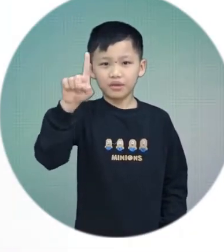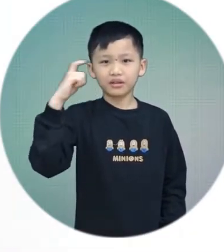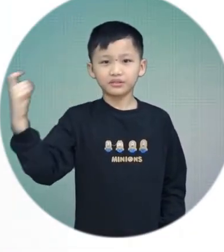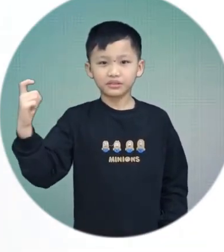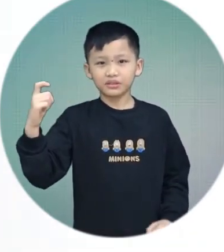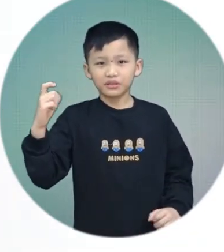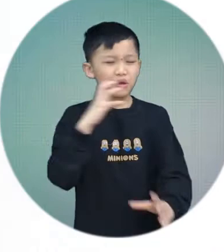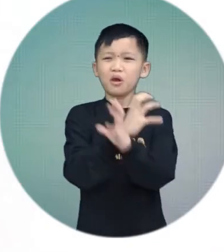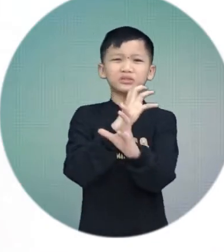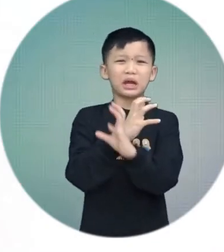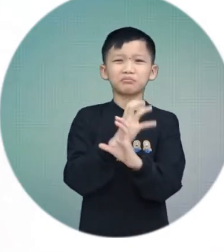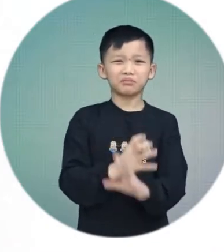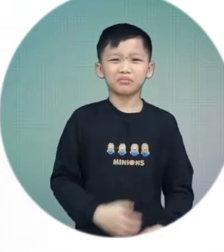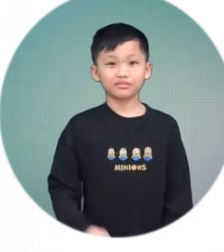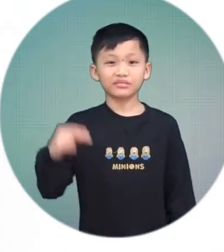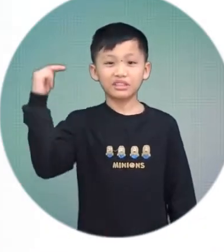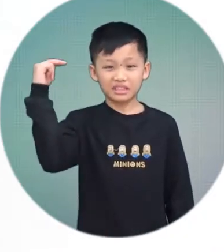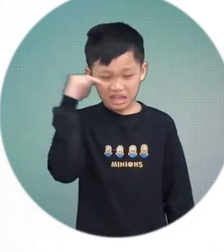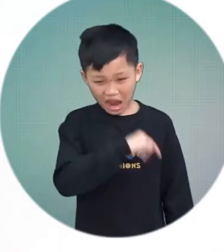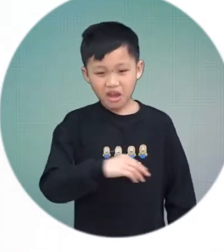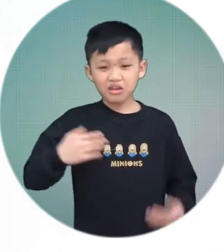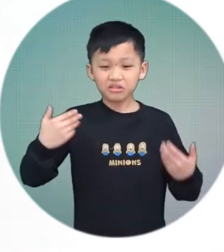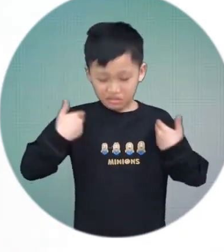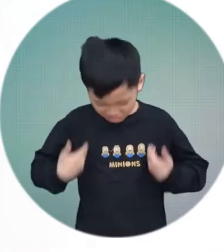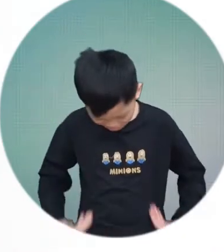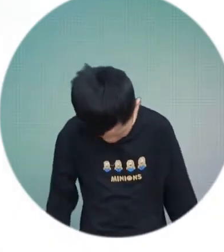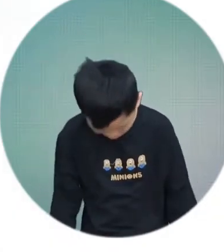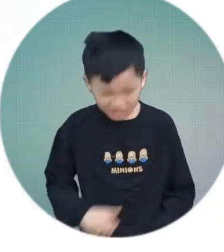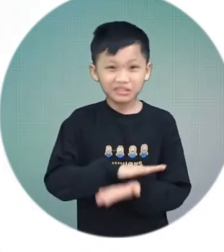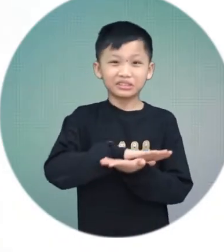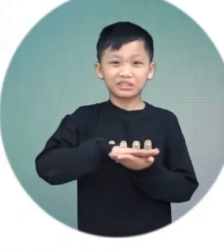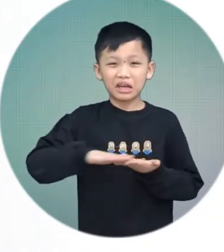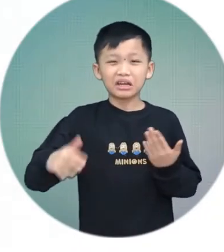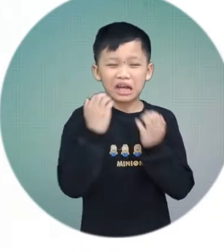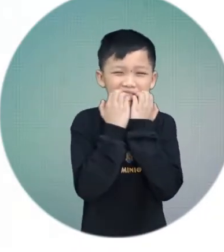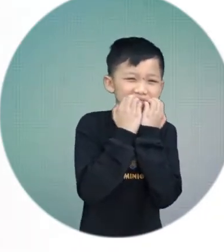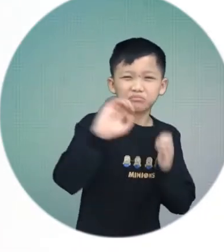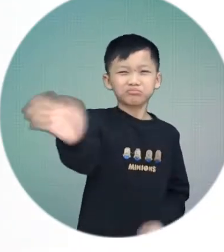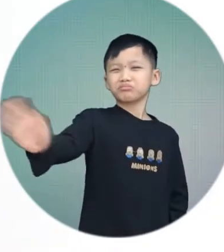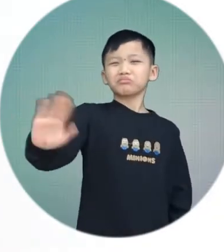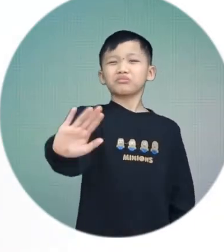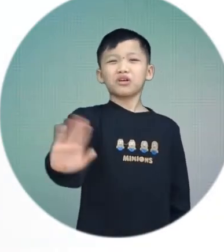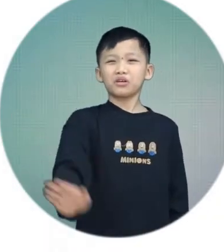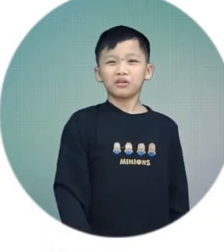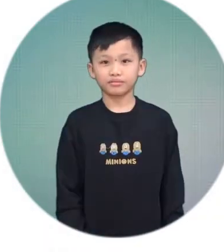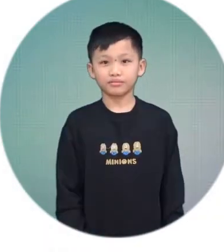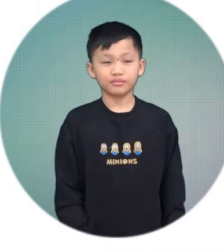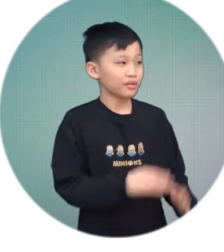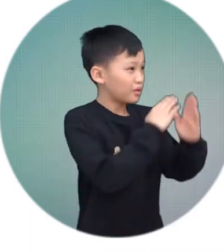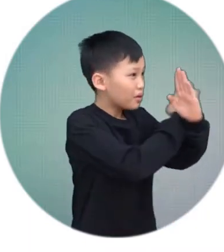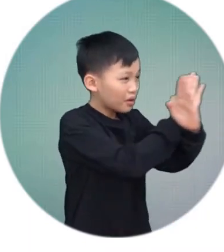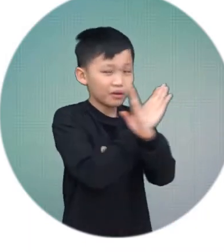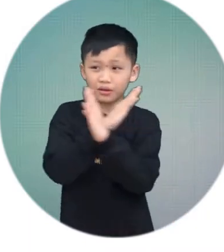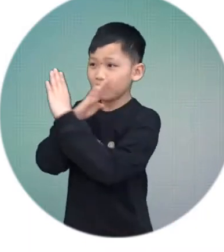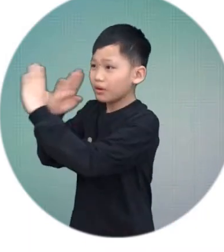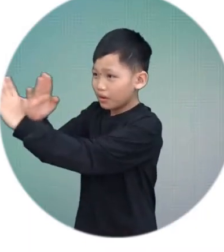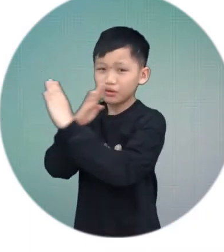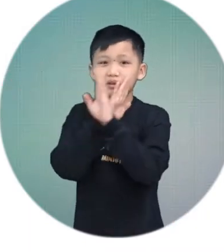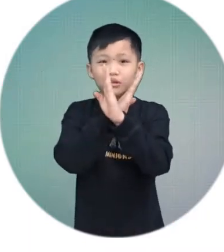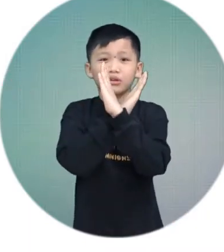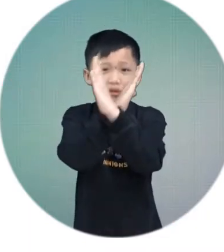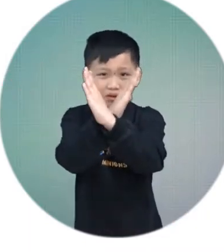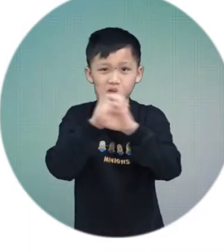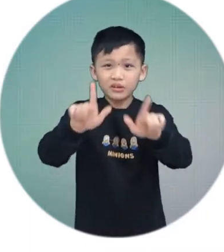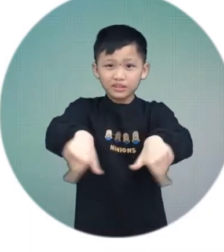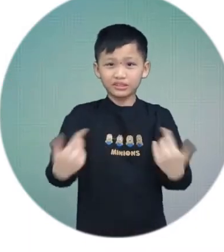COVID-19 rất nguy hiểm, nhưng nếu mình biết cách phòng chống thì không có gì đáng lo sợ cả. Vậy làm thế nào để